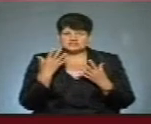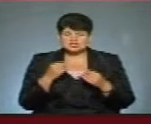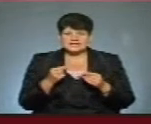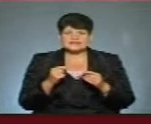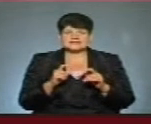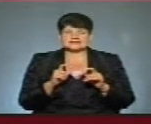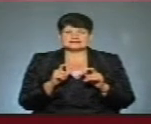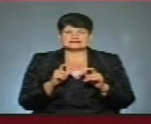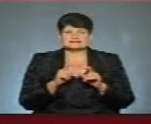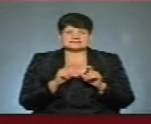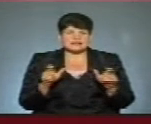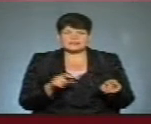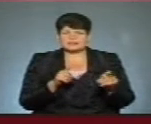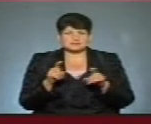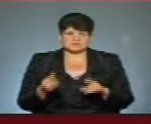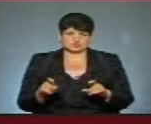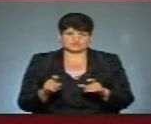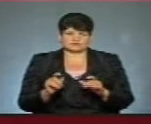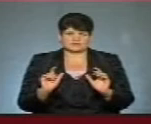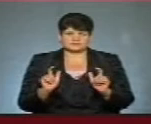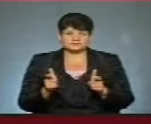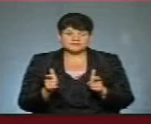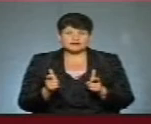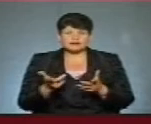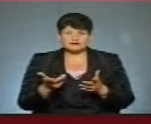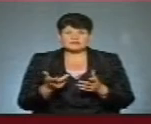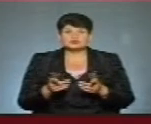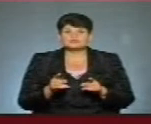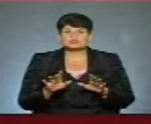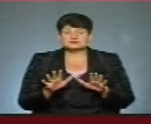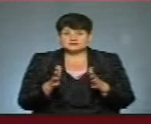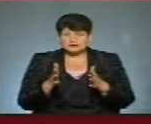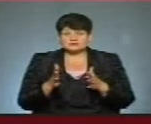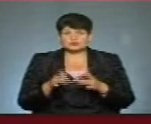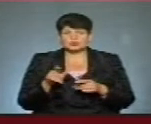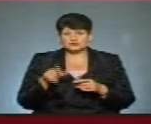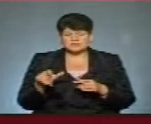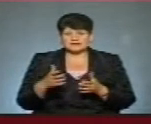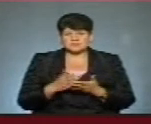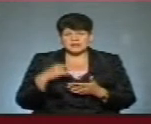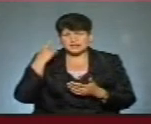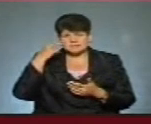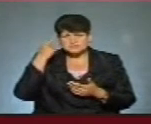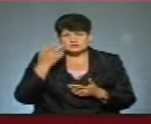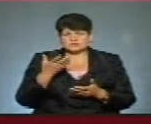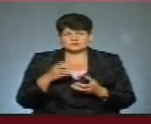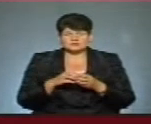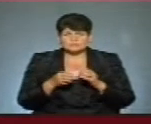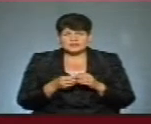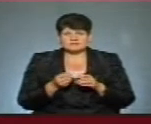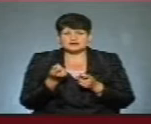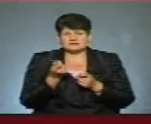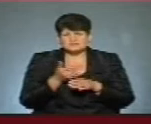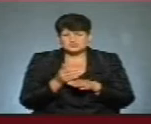прийшов на повну ізоляцію. Чому так сталося? Встановили слідство, але людина страдала психологічними розладами, частковою втратою